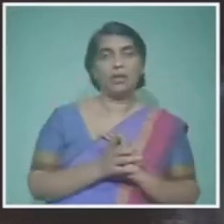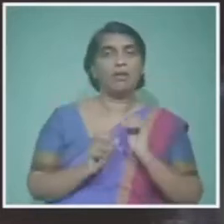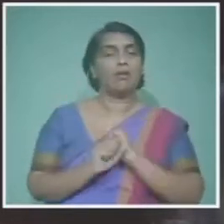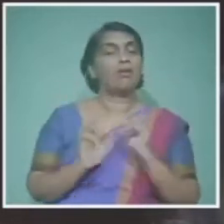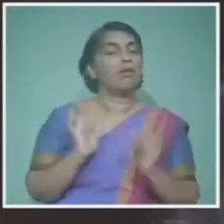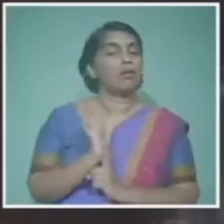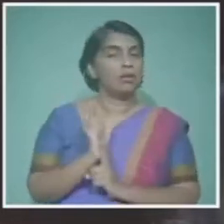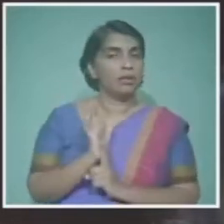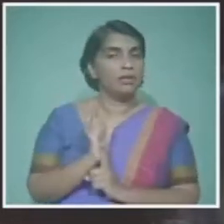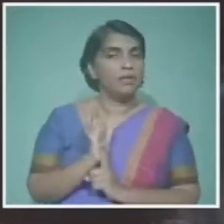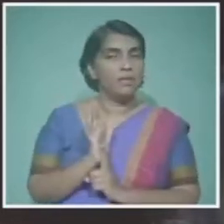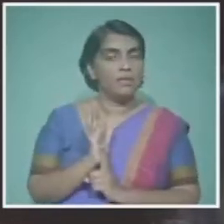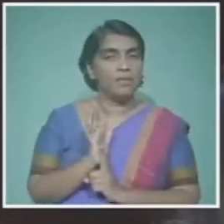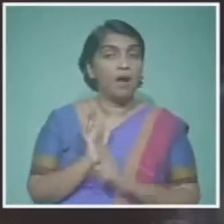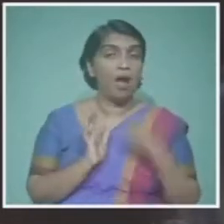ගාල්ලේ